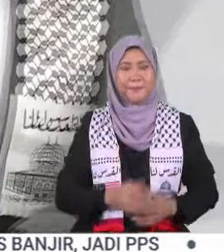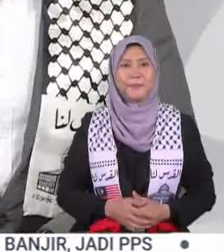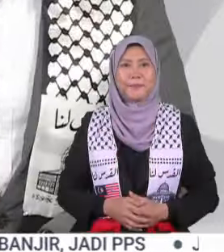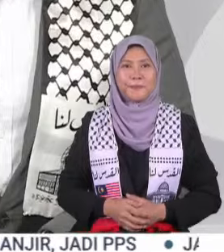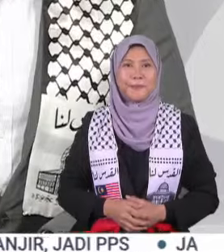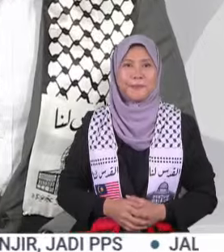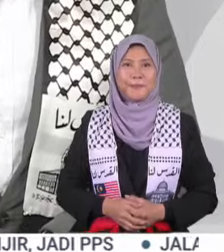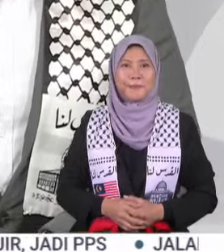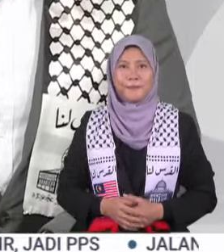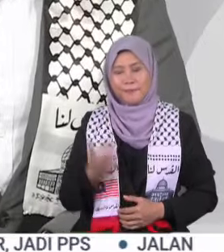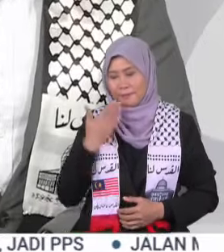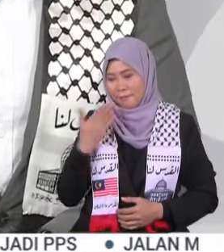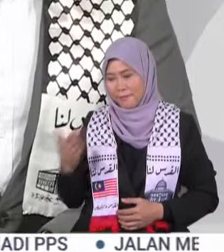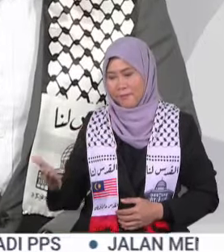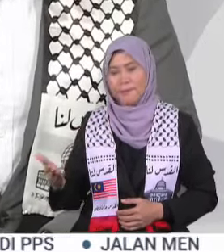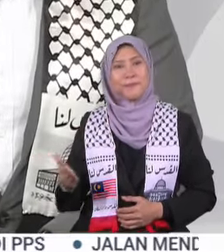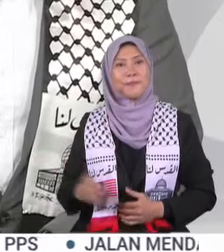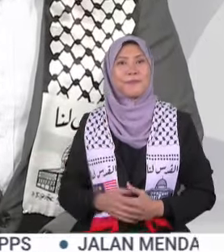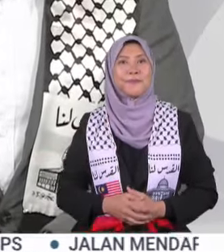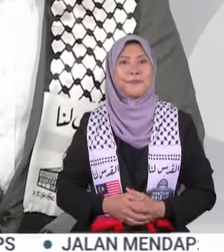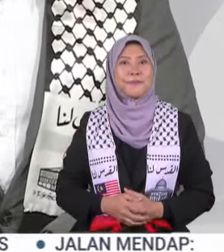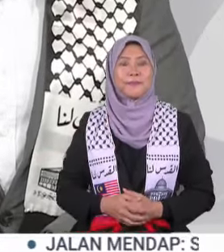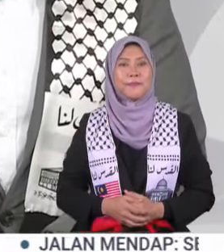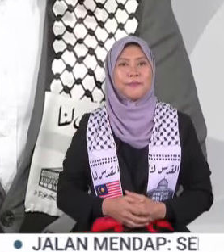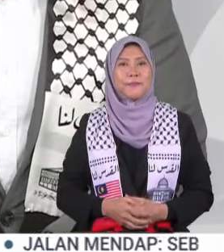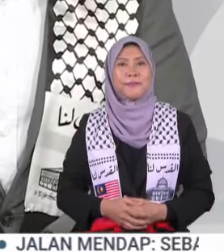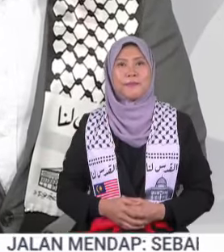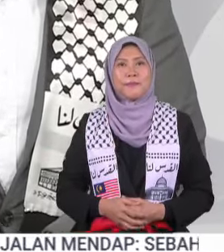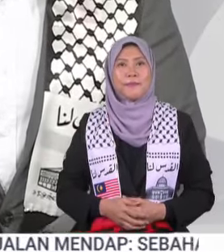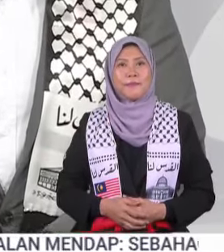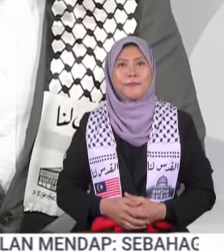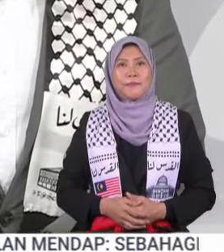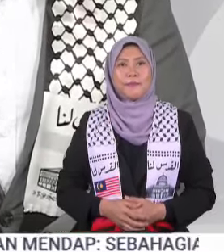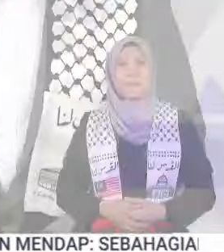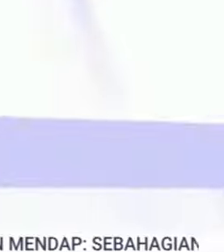angkasapuri Baik terima kasih rwi langsung dari